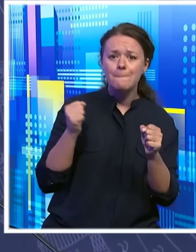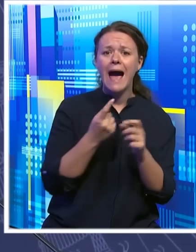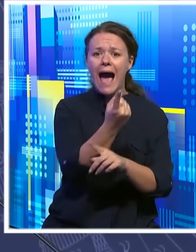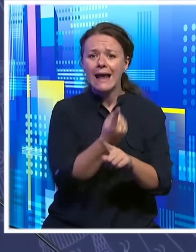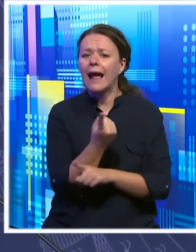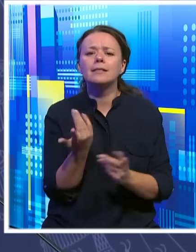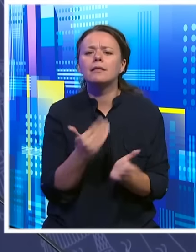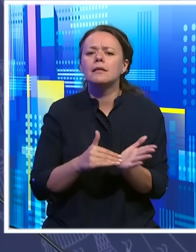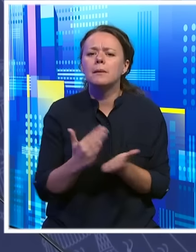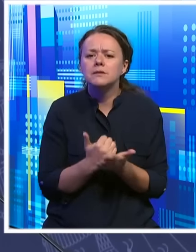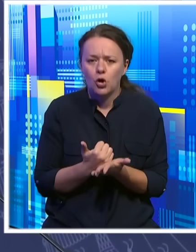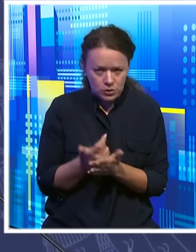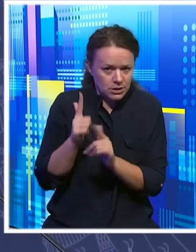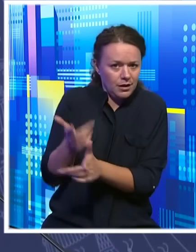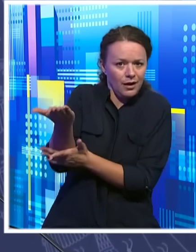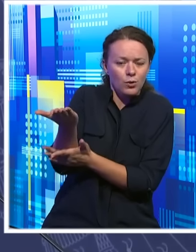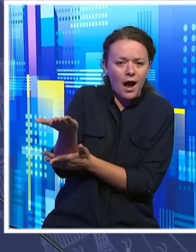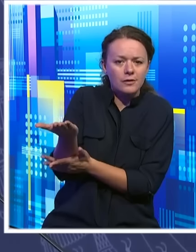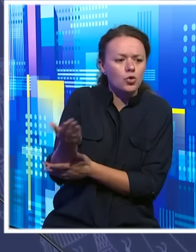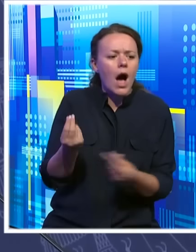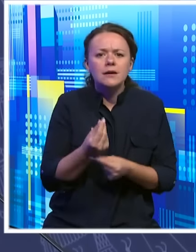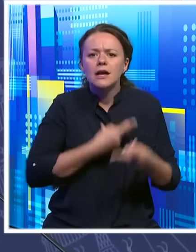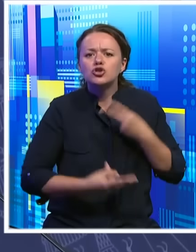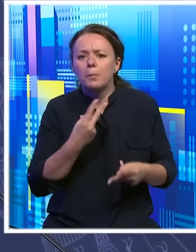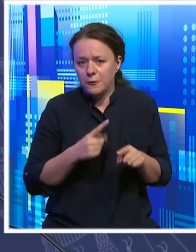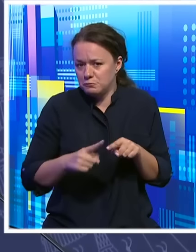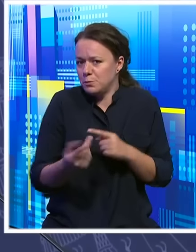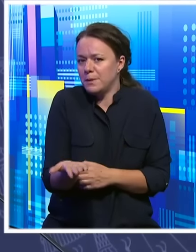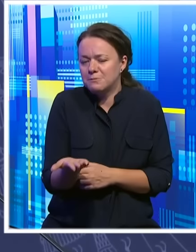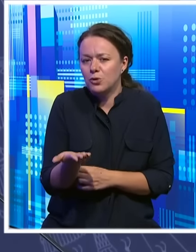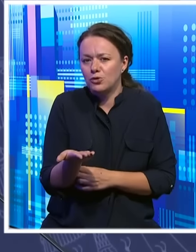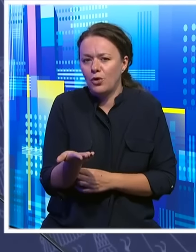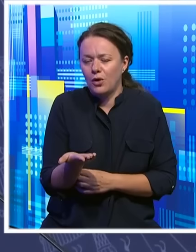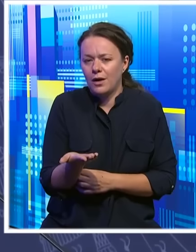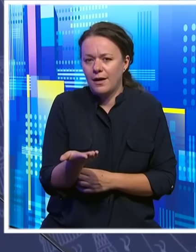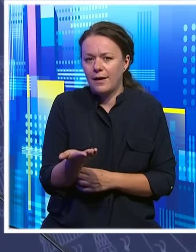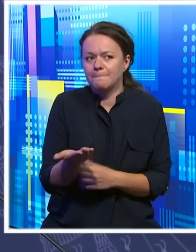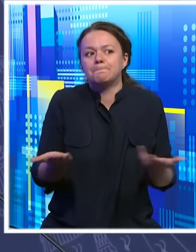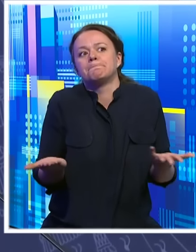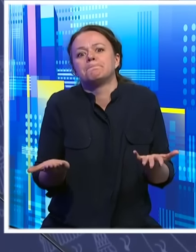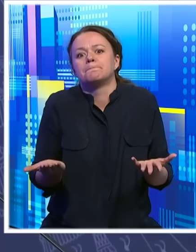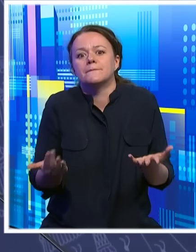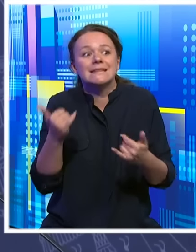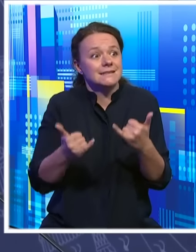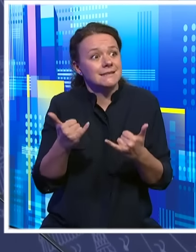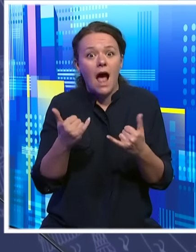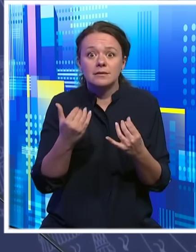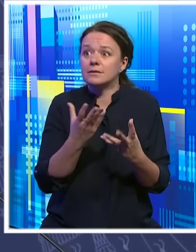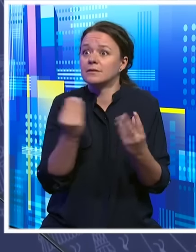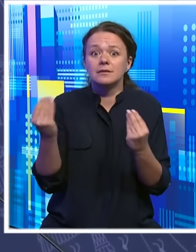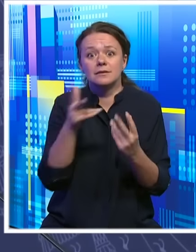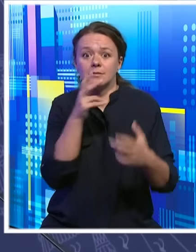ratištu? A što ih proizvodimo nego zbog toga? To što je sad pomama i što svi